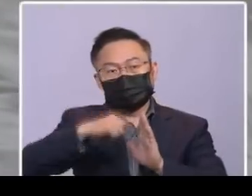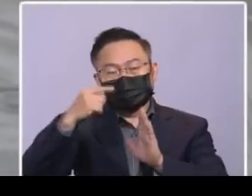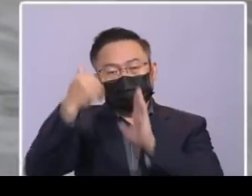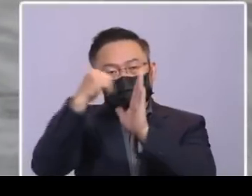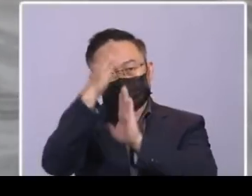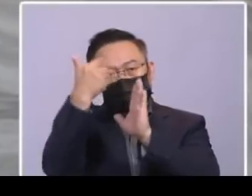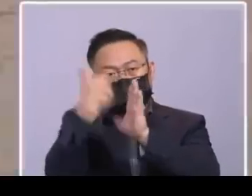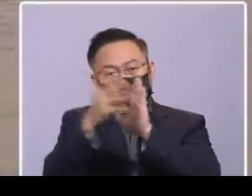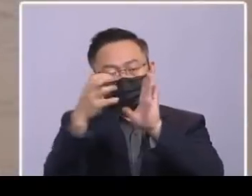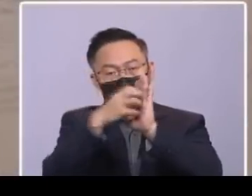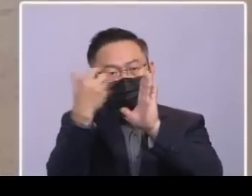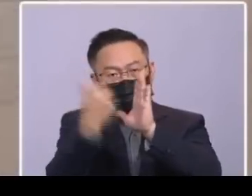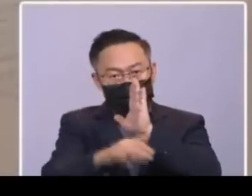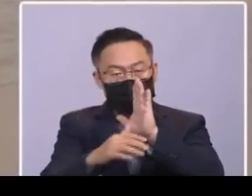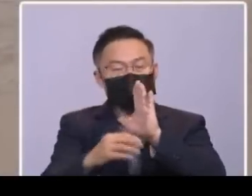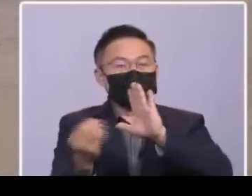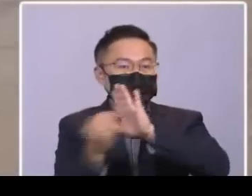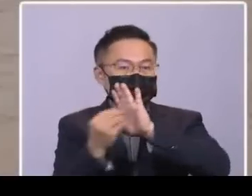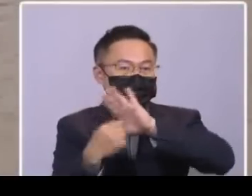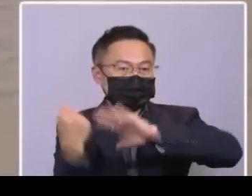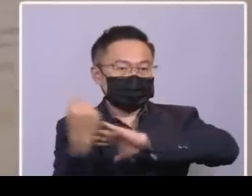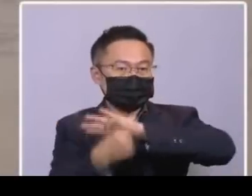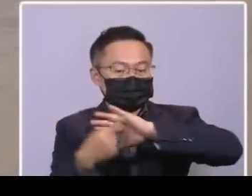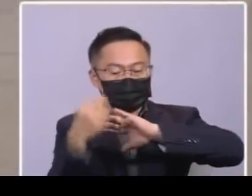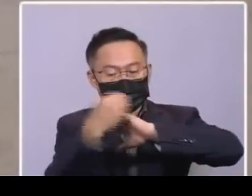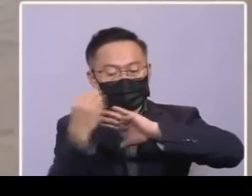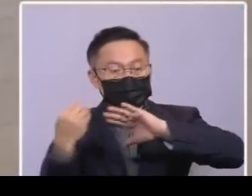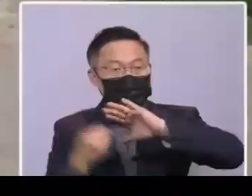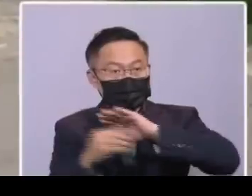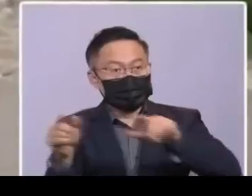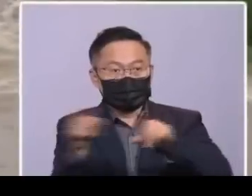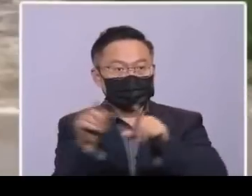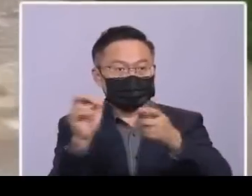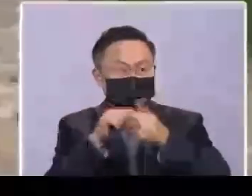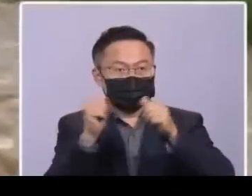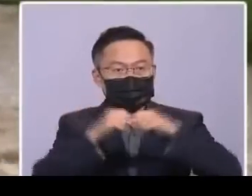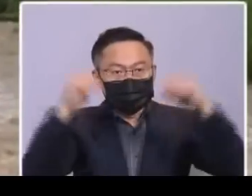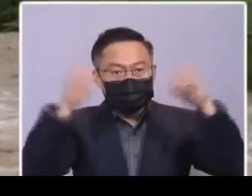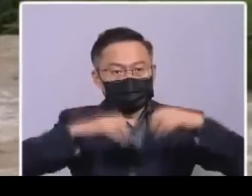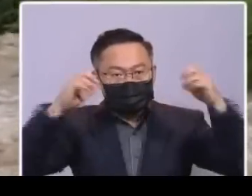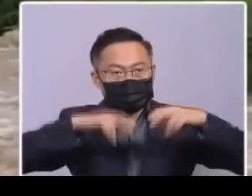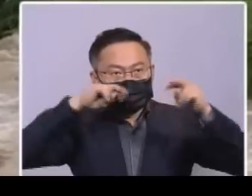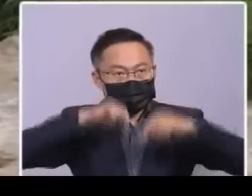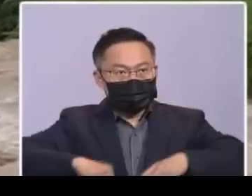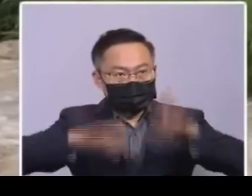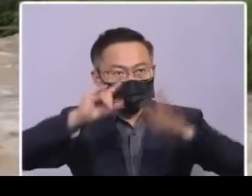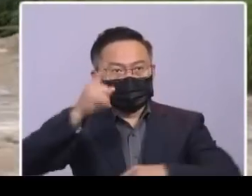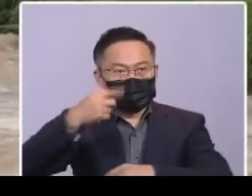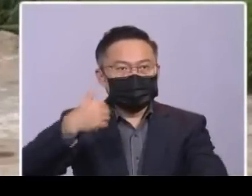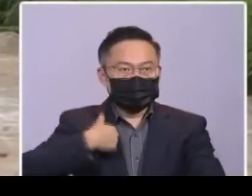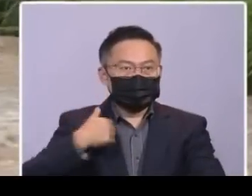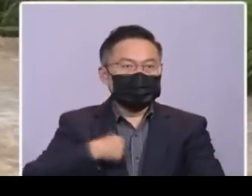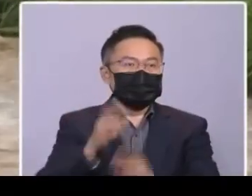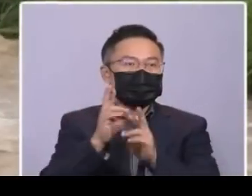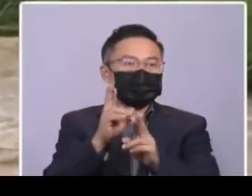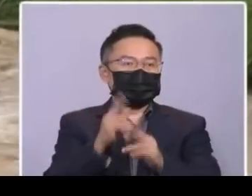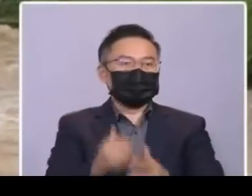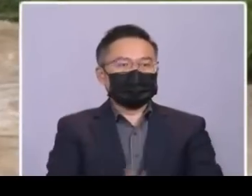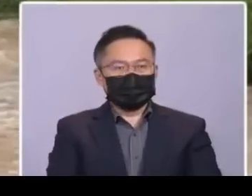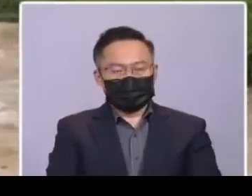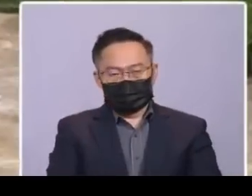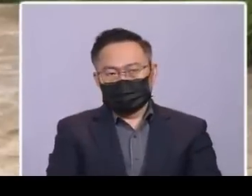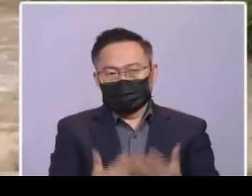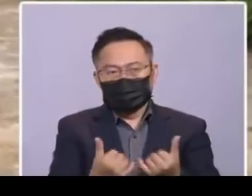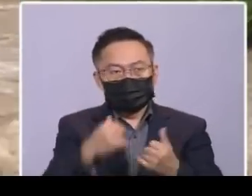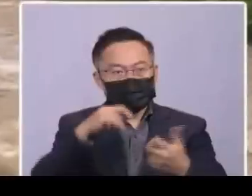นือภาคกลางภาคตะวันออกรวมทั้งกรุงเทพและปริมณฑลนะฮะเพราะฉะนั้นต้องระวังอันตรายจากฝนตกหนักและฝนตกสะสมน้ำท่